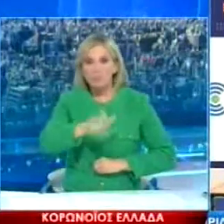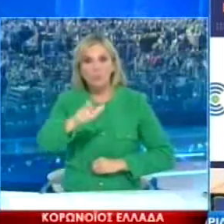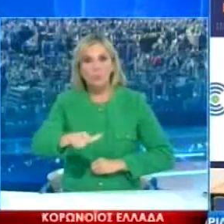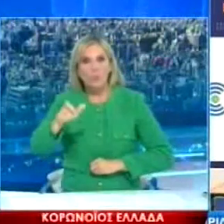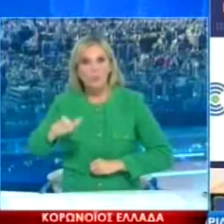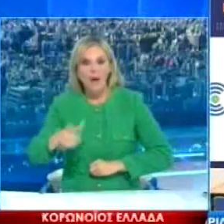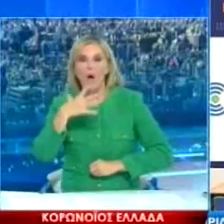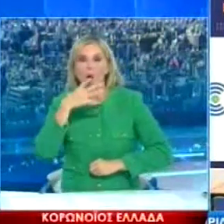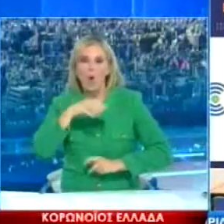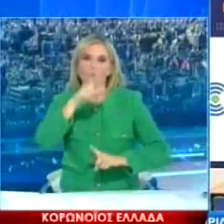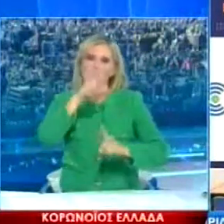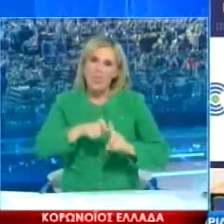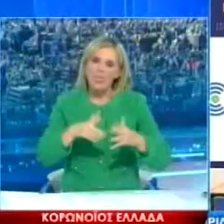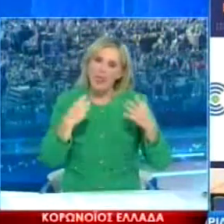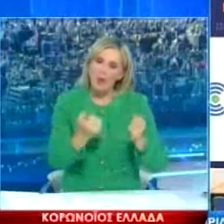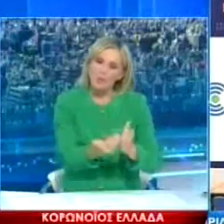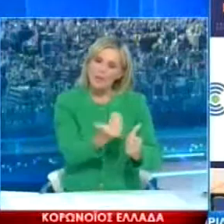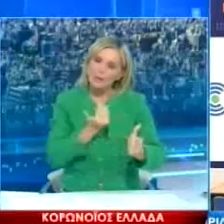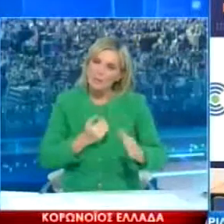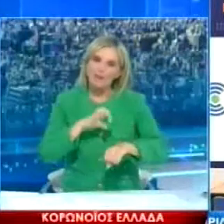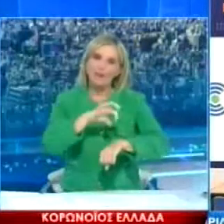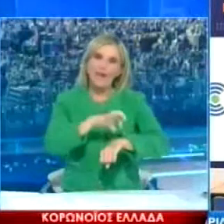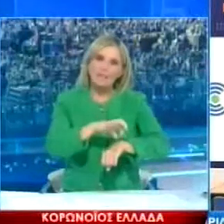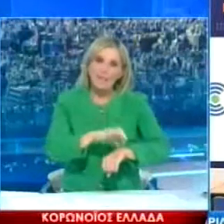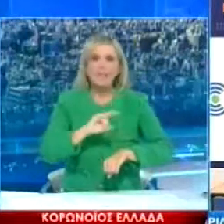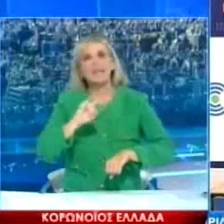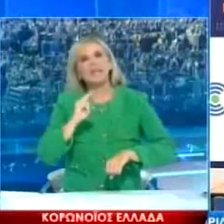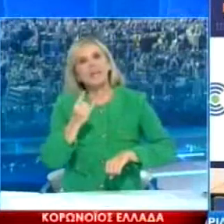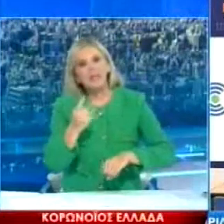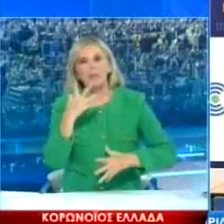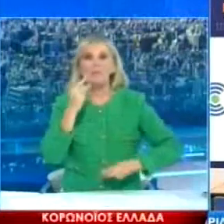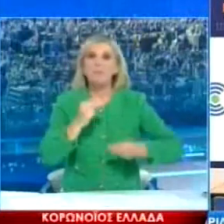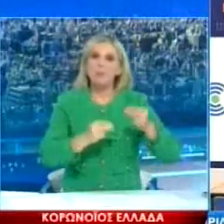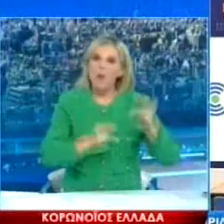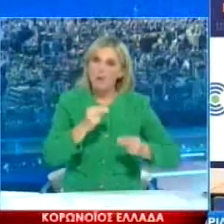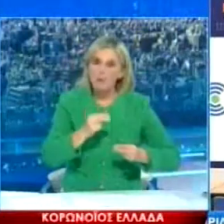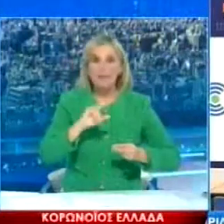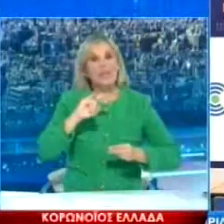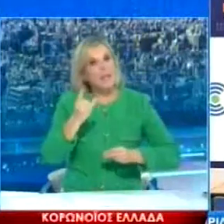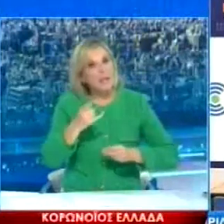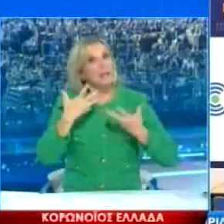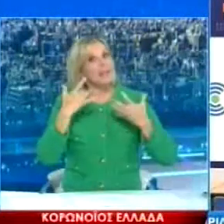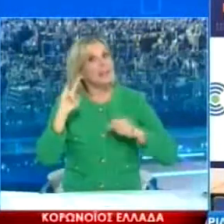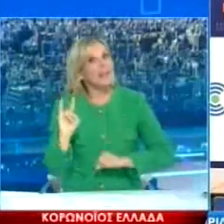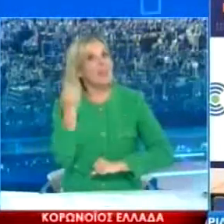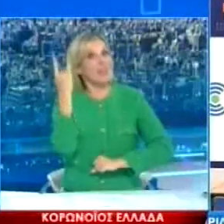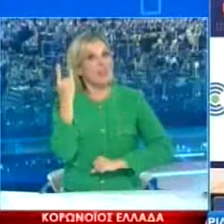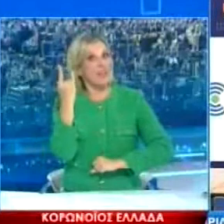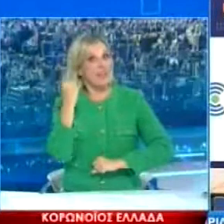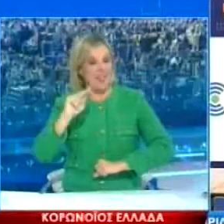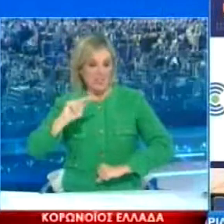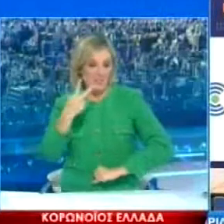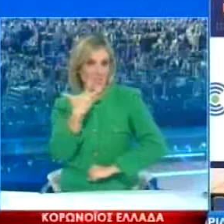έχουν ικανοποιητική αντισωματική ανταπόκριση μετά από τους βασικούς εμβολιασμούς και παραμένουν ευάλωτοι